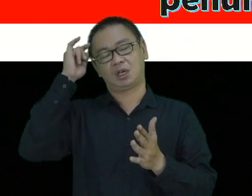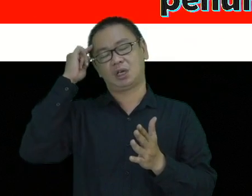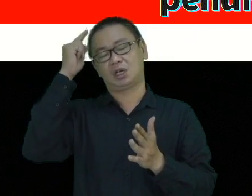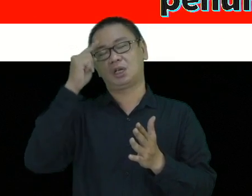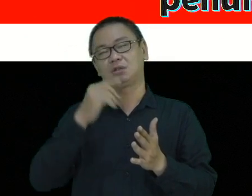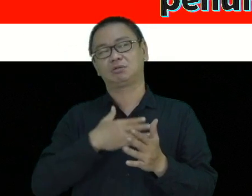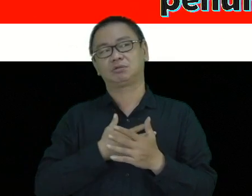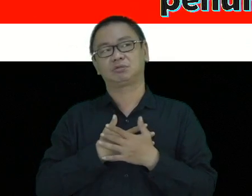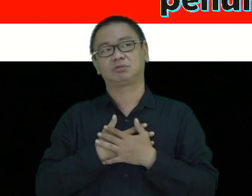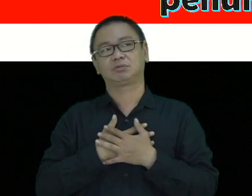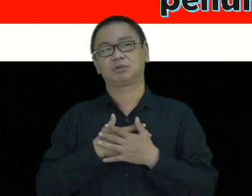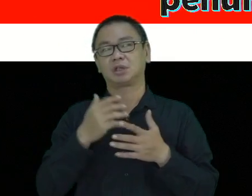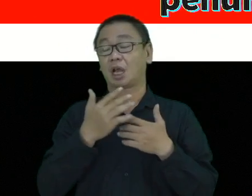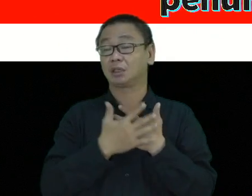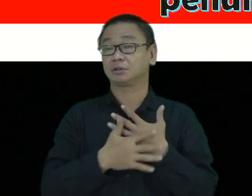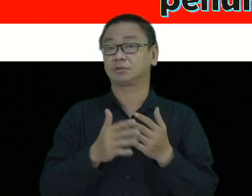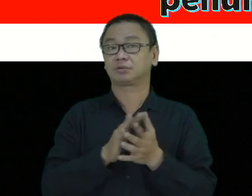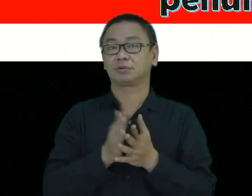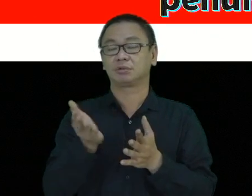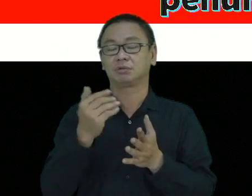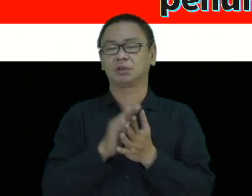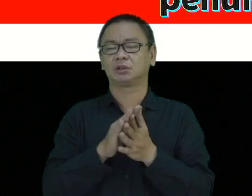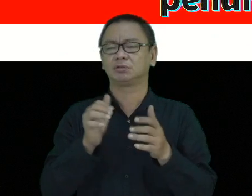yang terkasih, kehidupan yang sejati para murid dapat